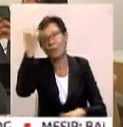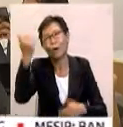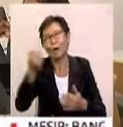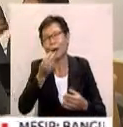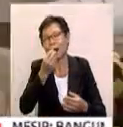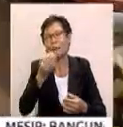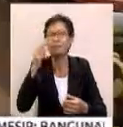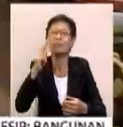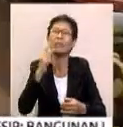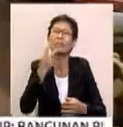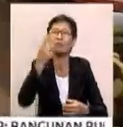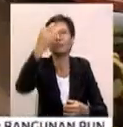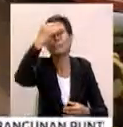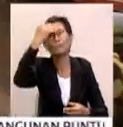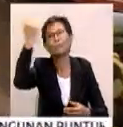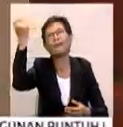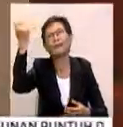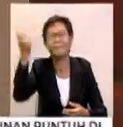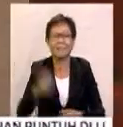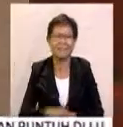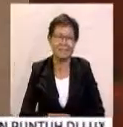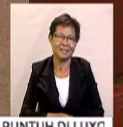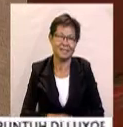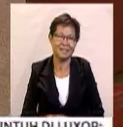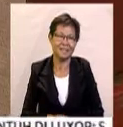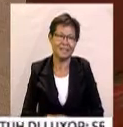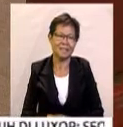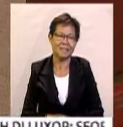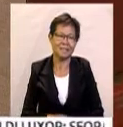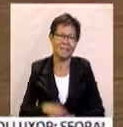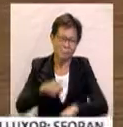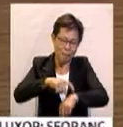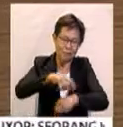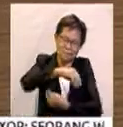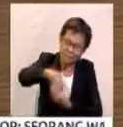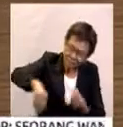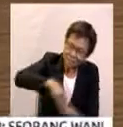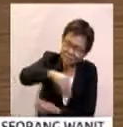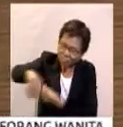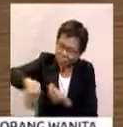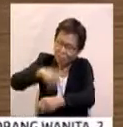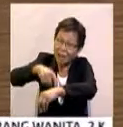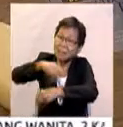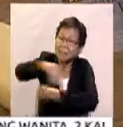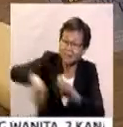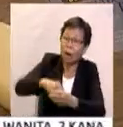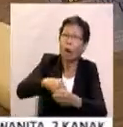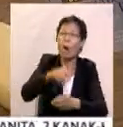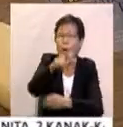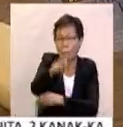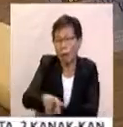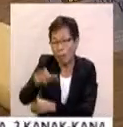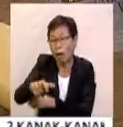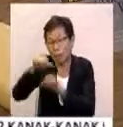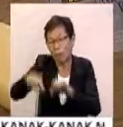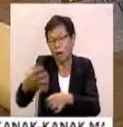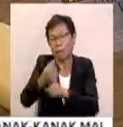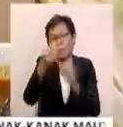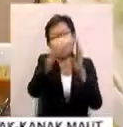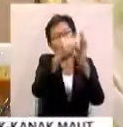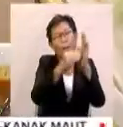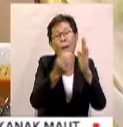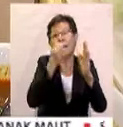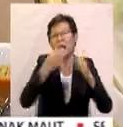makan vegetarian. Jelas sekali dengan peredaran masa, orang ramai kini boleh mendapatkan menu